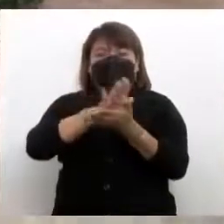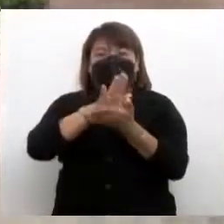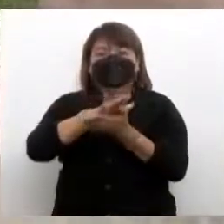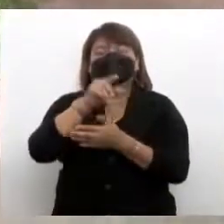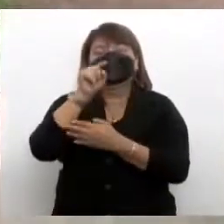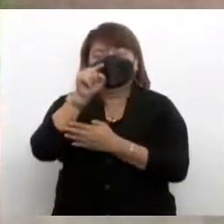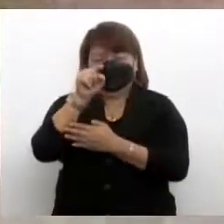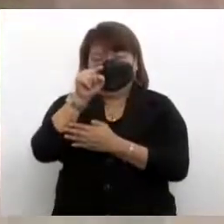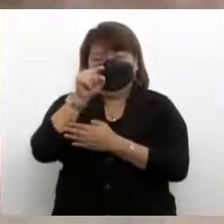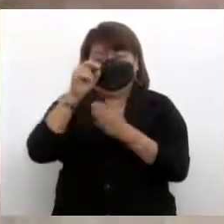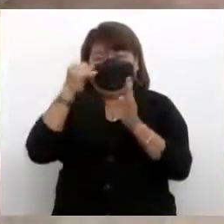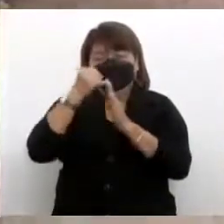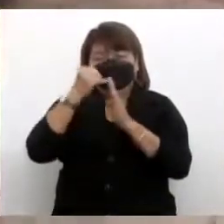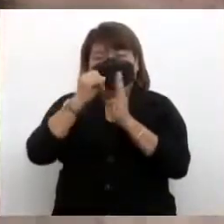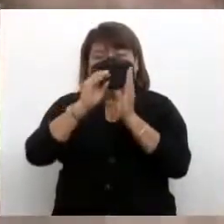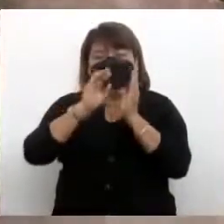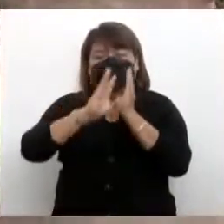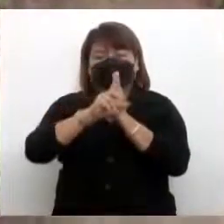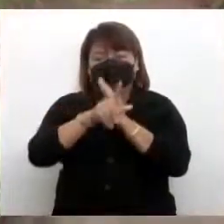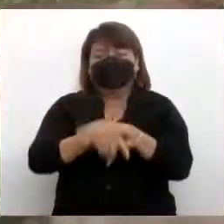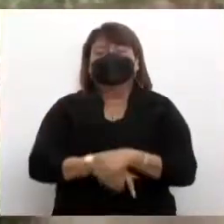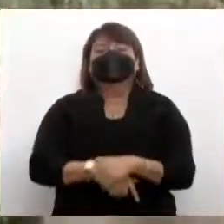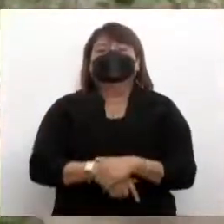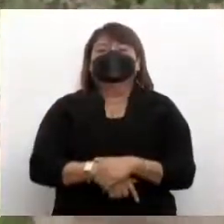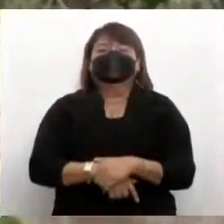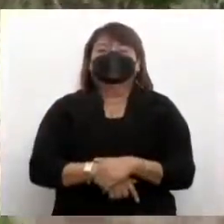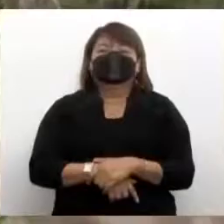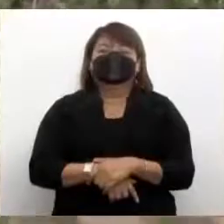พป.ชลบุรีเขต3